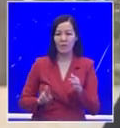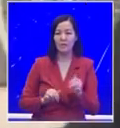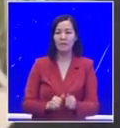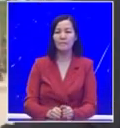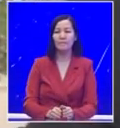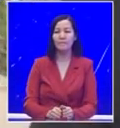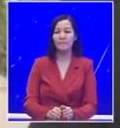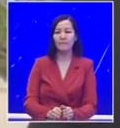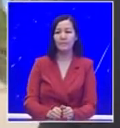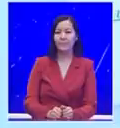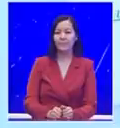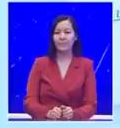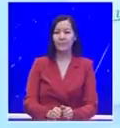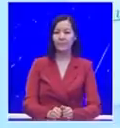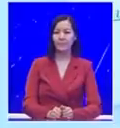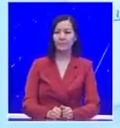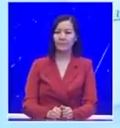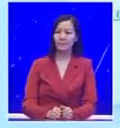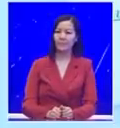басшылығы.